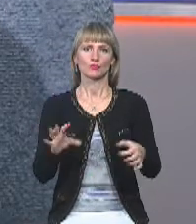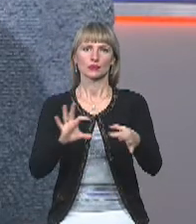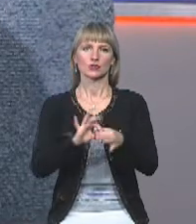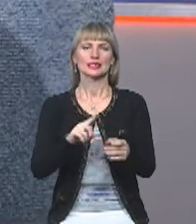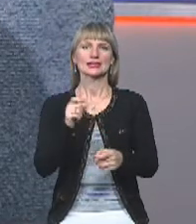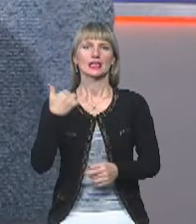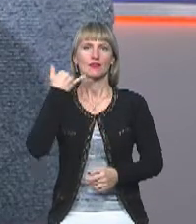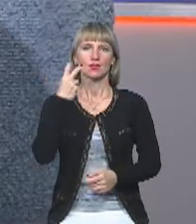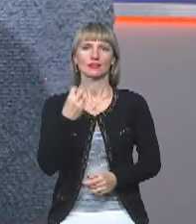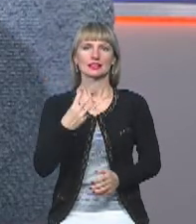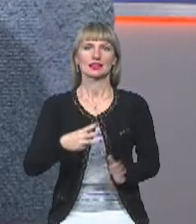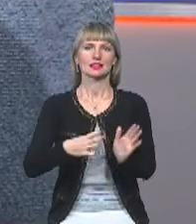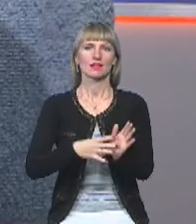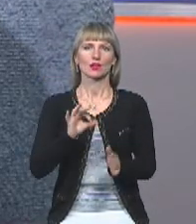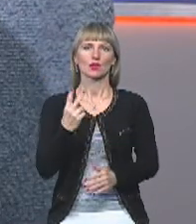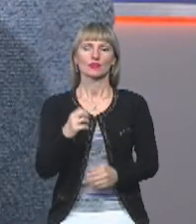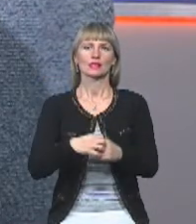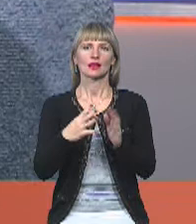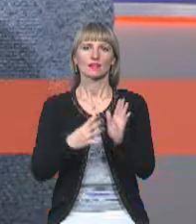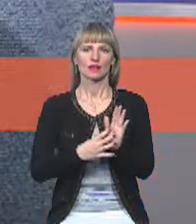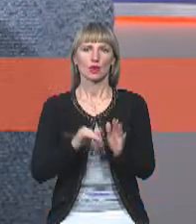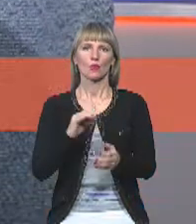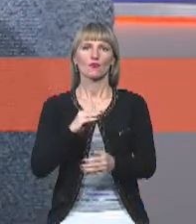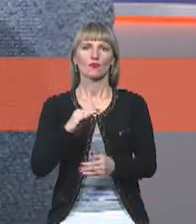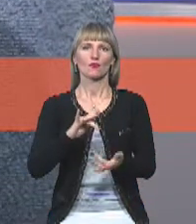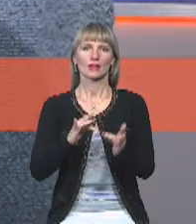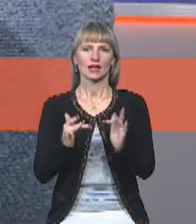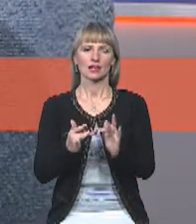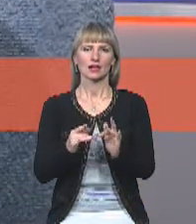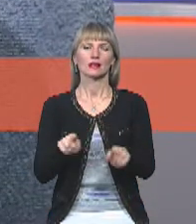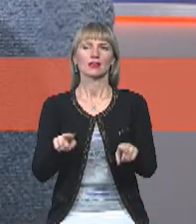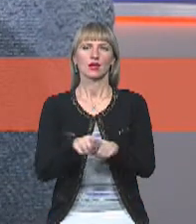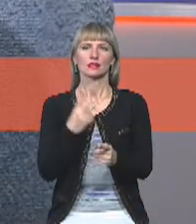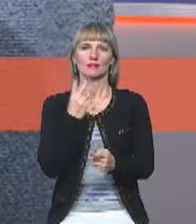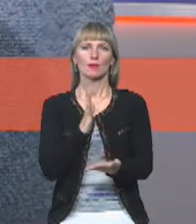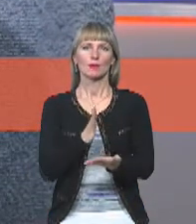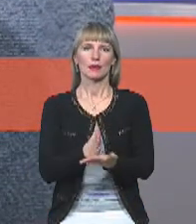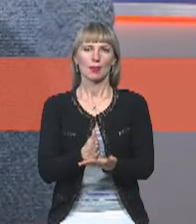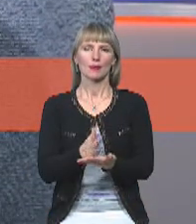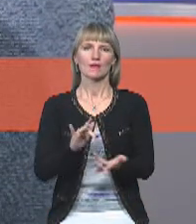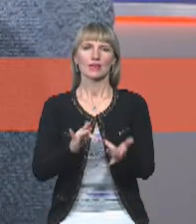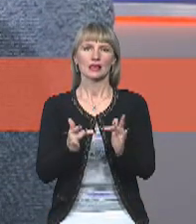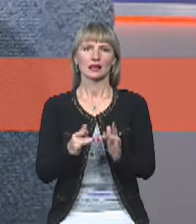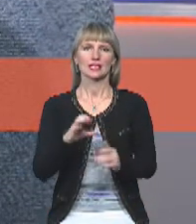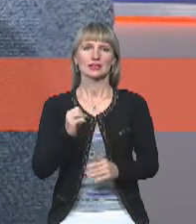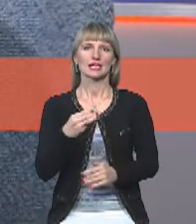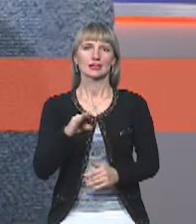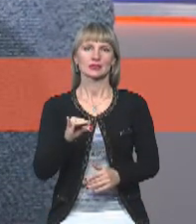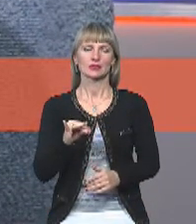за телефоном 239-02-19 у коментарях в Фейсбуці, а також дивитися пряму трансляцію нашої програми на нашому